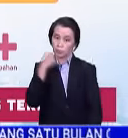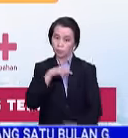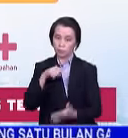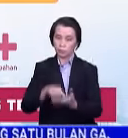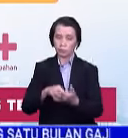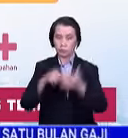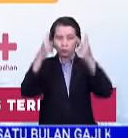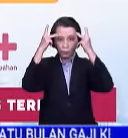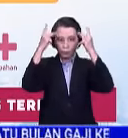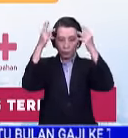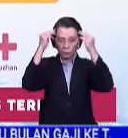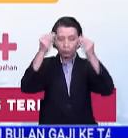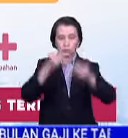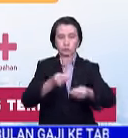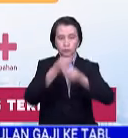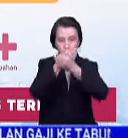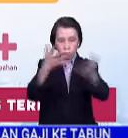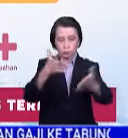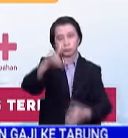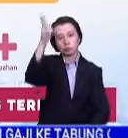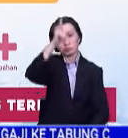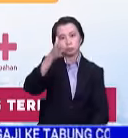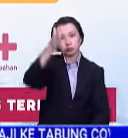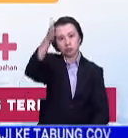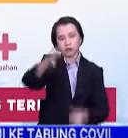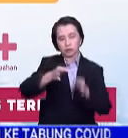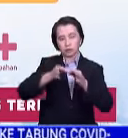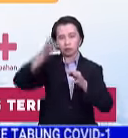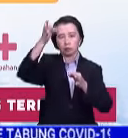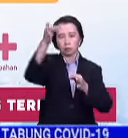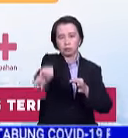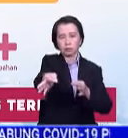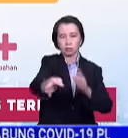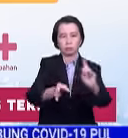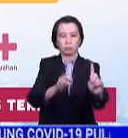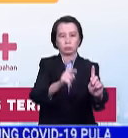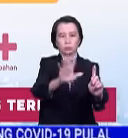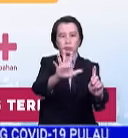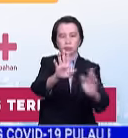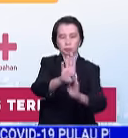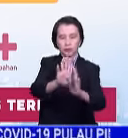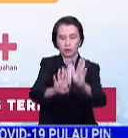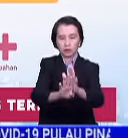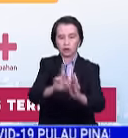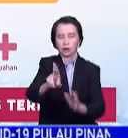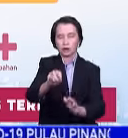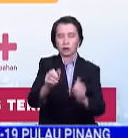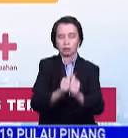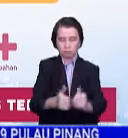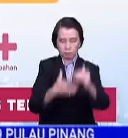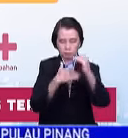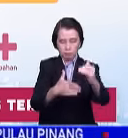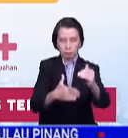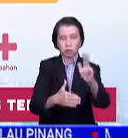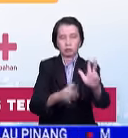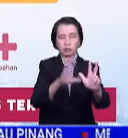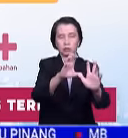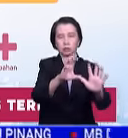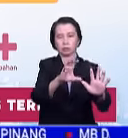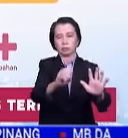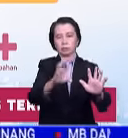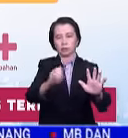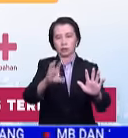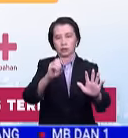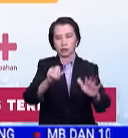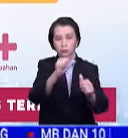Tan Sri Muhyiddin Yassin mengumumkan kerajaan akan menanggung kos RM1.5 bilion dengan had 500 pekerja bagi